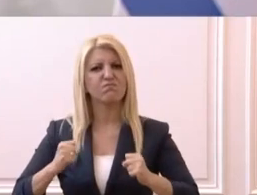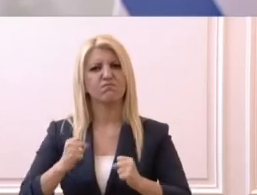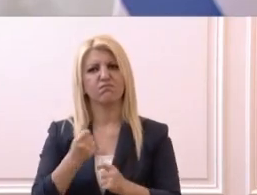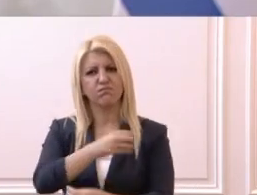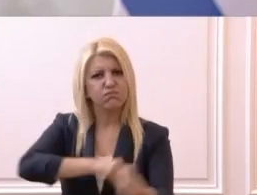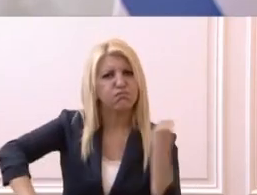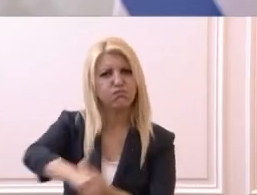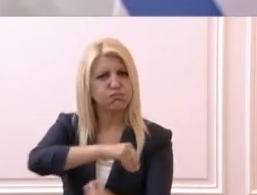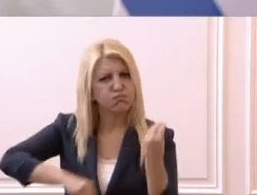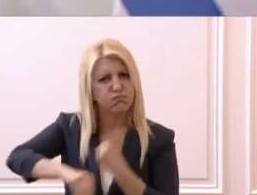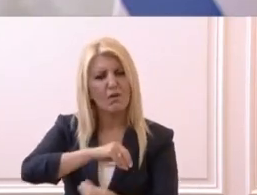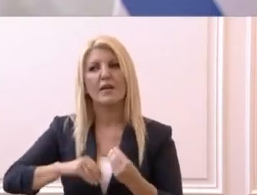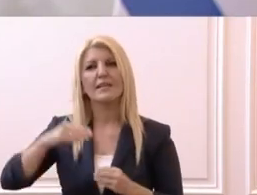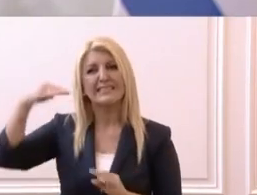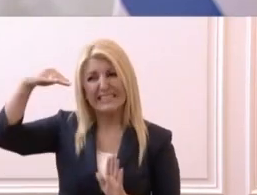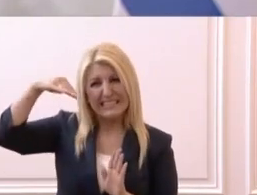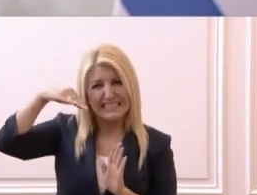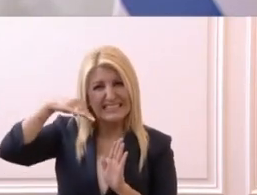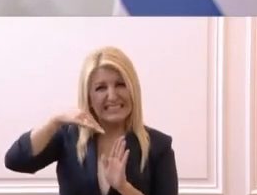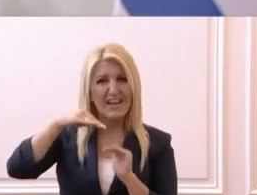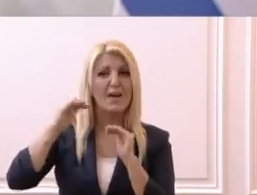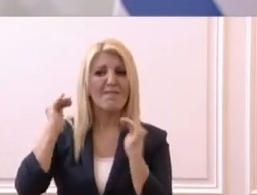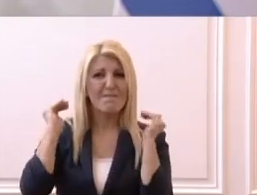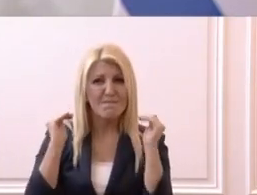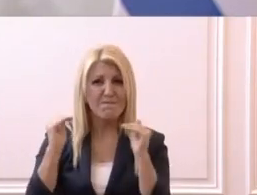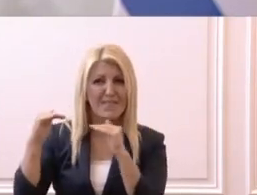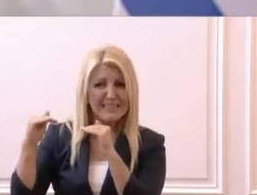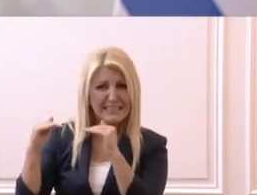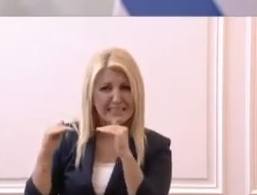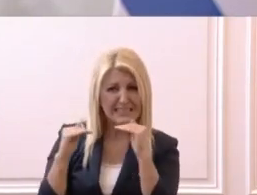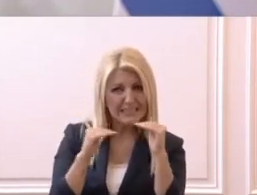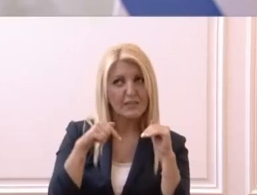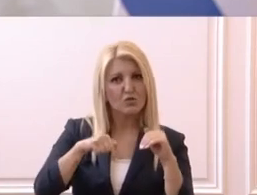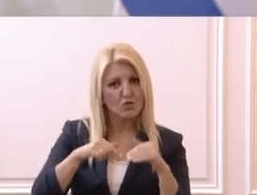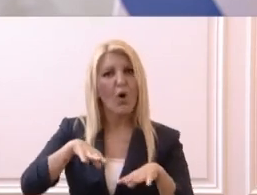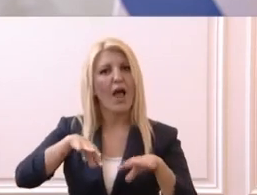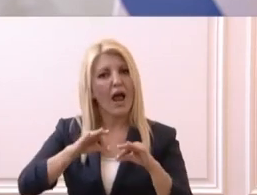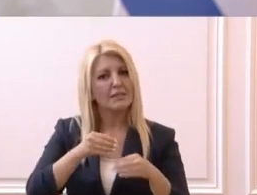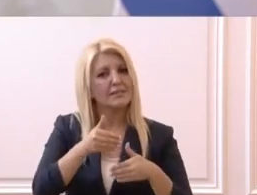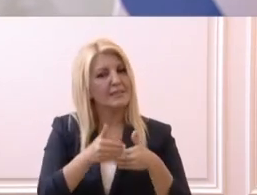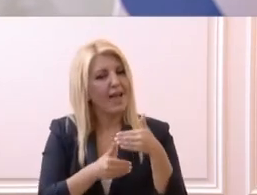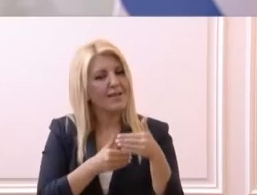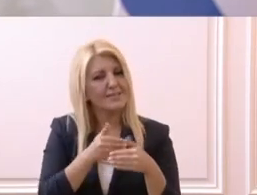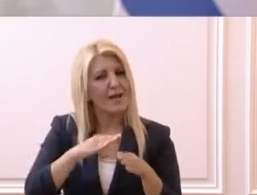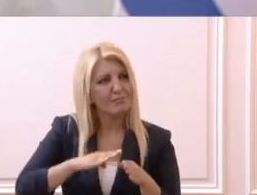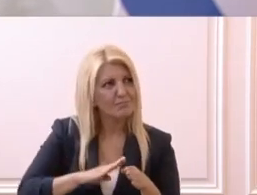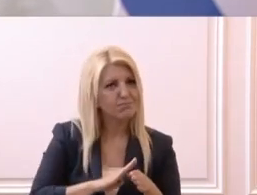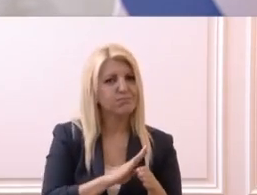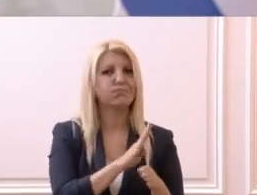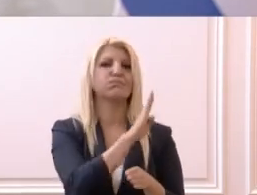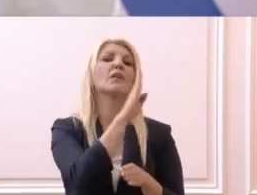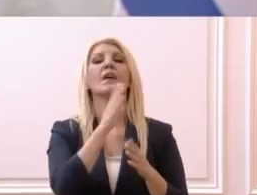η ύφεση συγκρατήθηκε, ήδη έχουμε σταθερή ανάπτυξη. Έχει έρθει όμως η ώρα